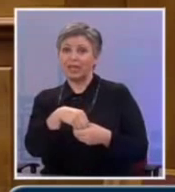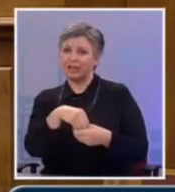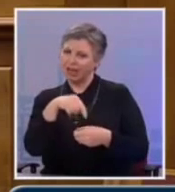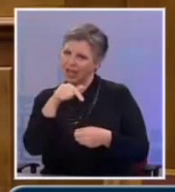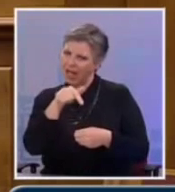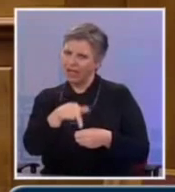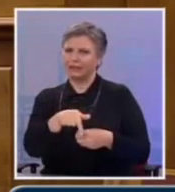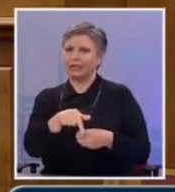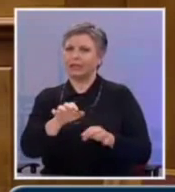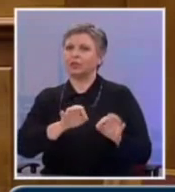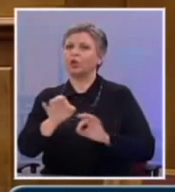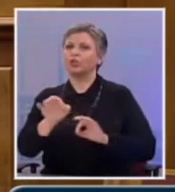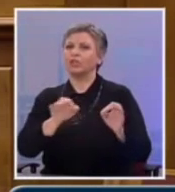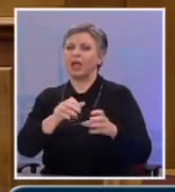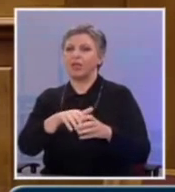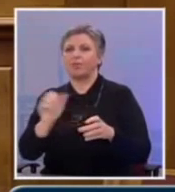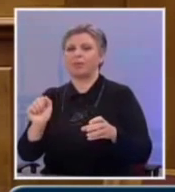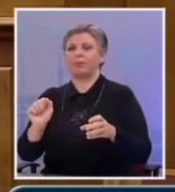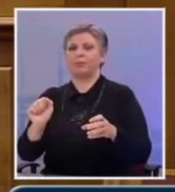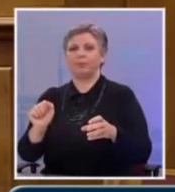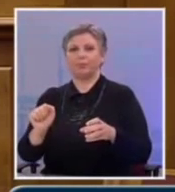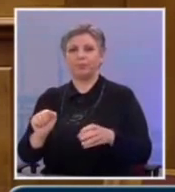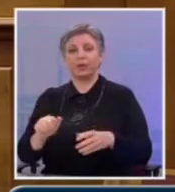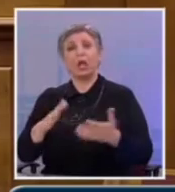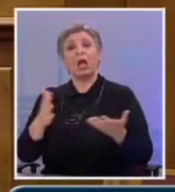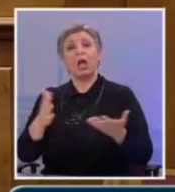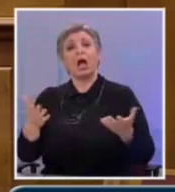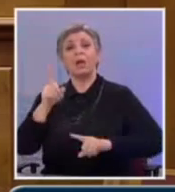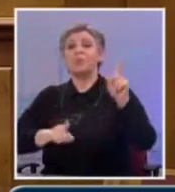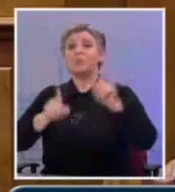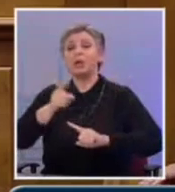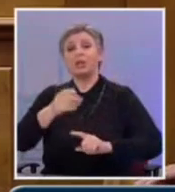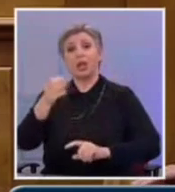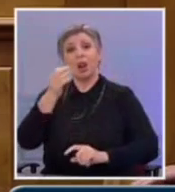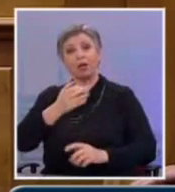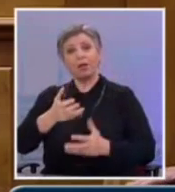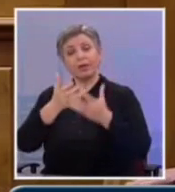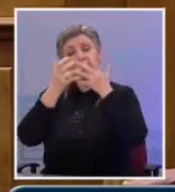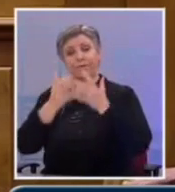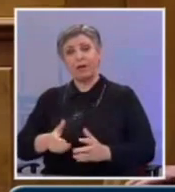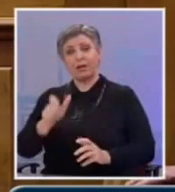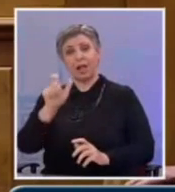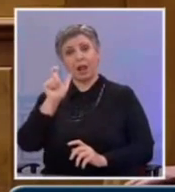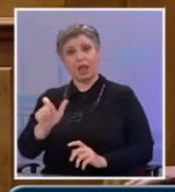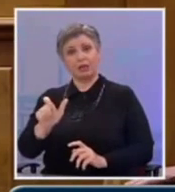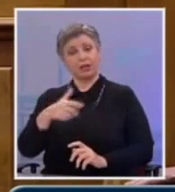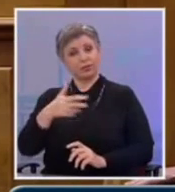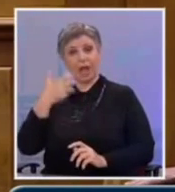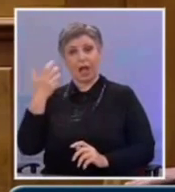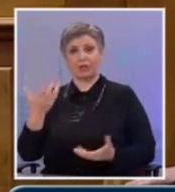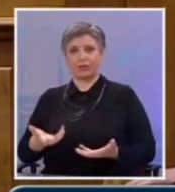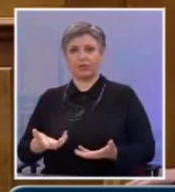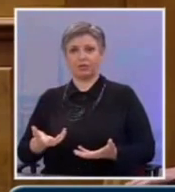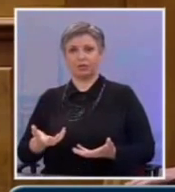Θα μου πει όμως κάποιος, "Μα είναι αποστασία, είναι δυνατόν να χρησιμοποιείτε τόσο βαριές εκφράσεις" όταν ένας